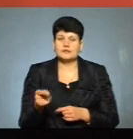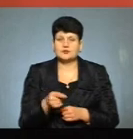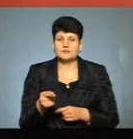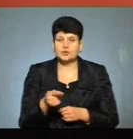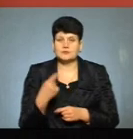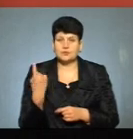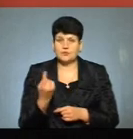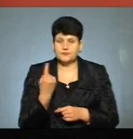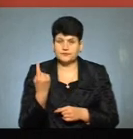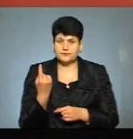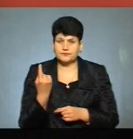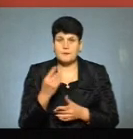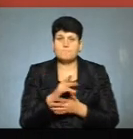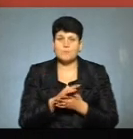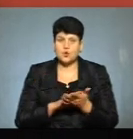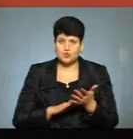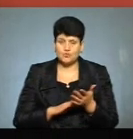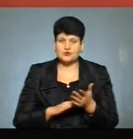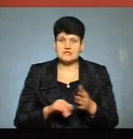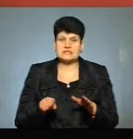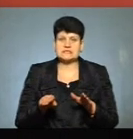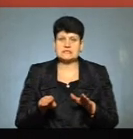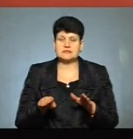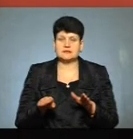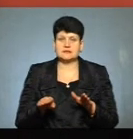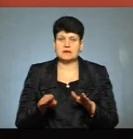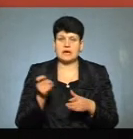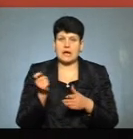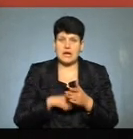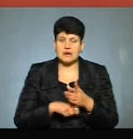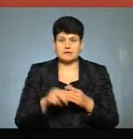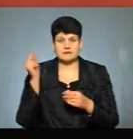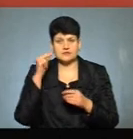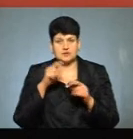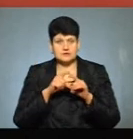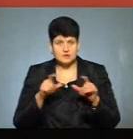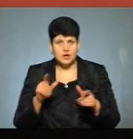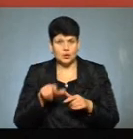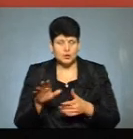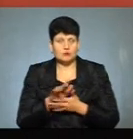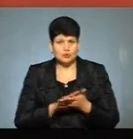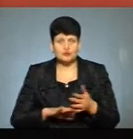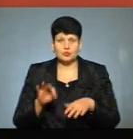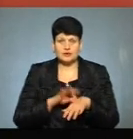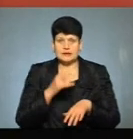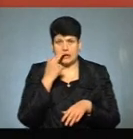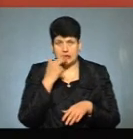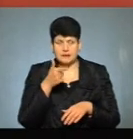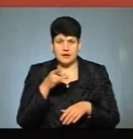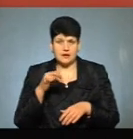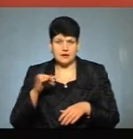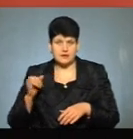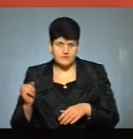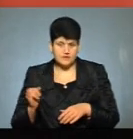Тернопільщині продовжується карантин у багатьох навчальних закладах, і люди продовжують хворіти на грип та гострі